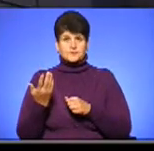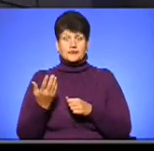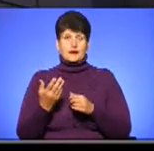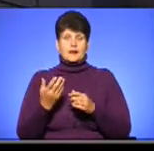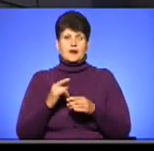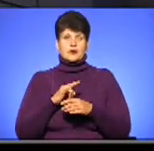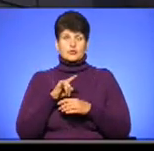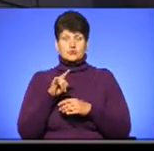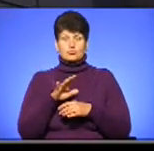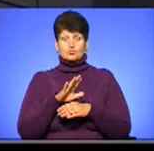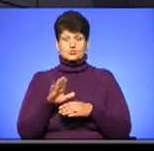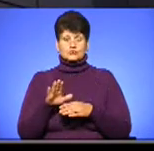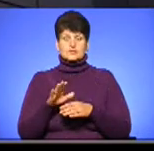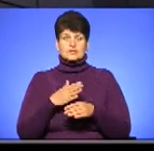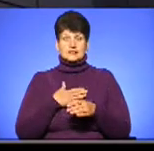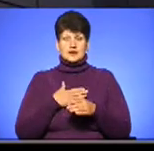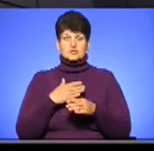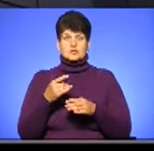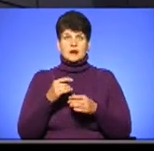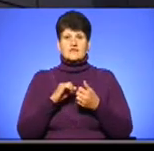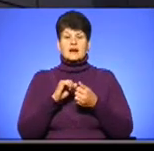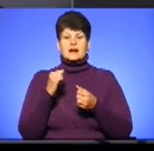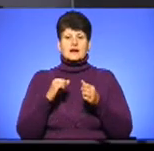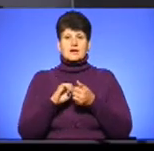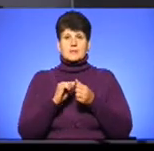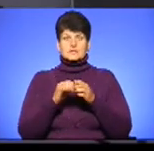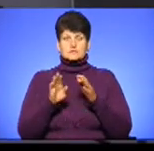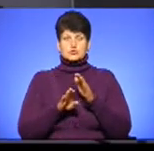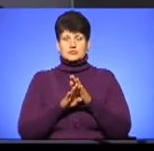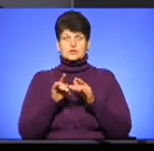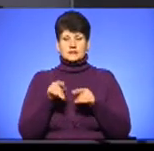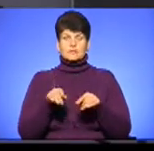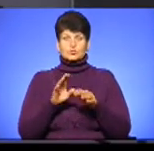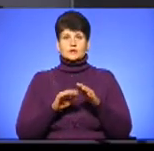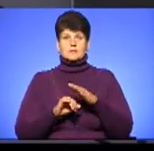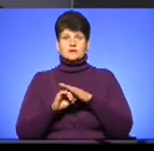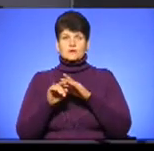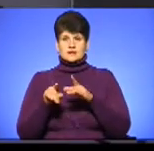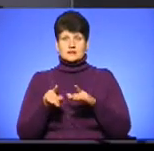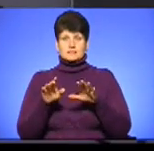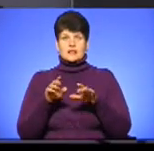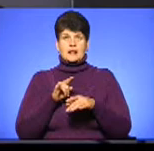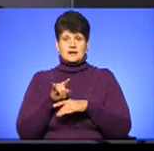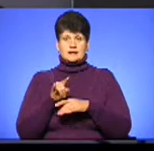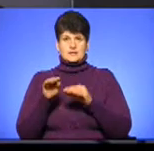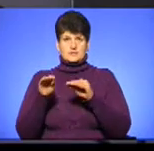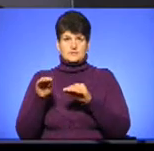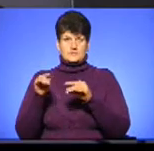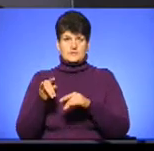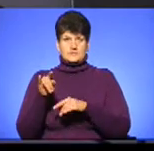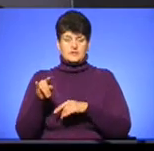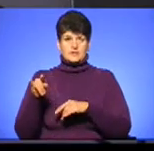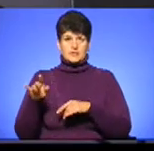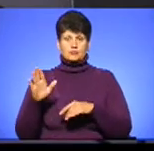аеродром буде не на Рівненщині і не наш Тернопільський, а в Кам'янці-Подільському, Хмельниччини, буде, там буде базуватися, буде дислокація літаків, і звідти будуть вони